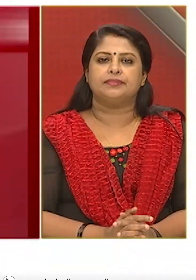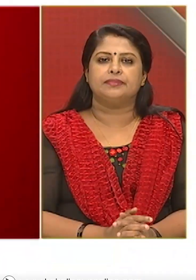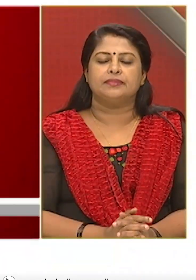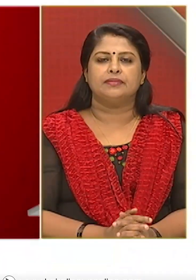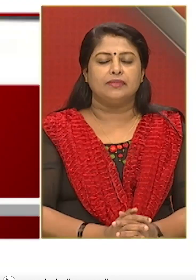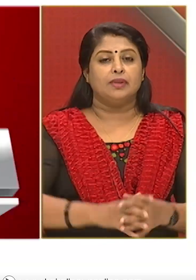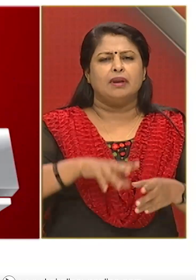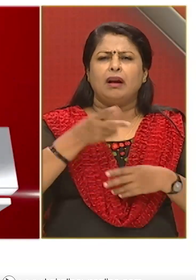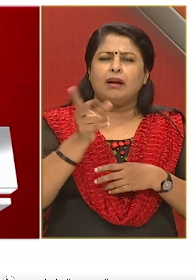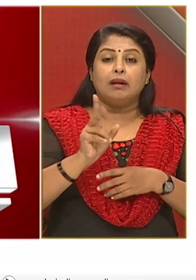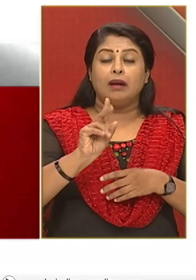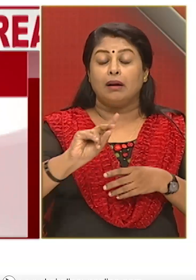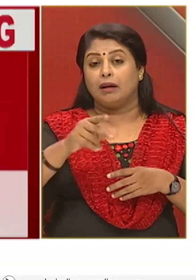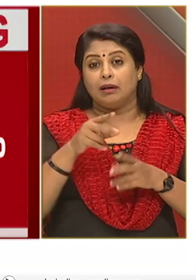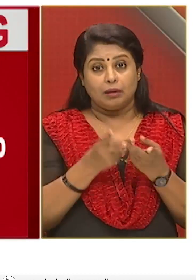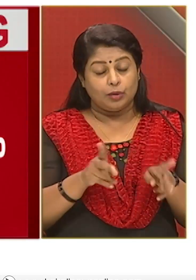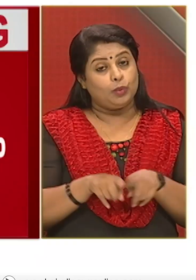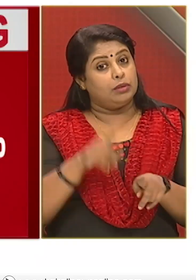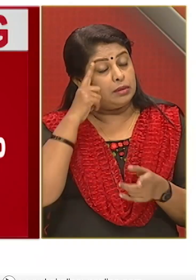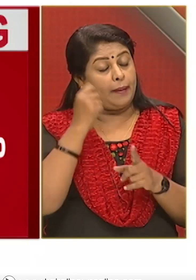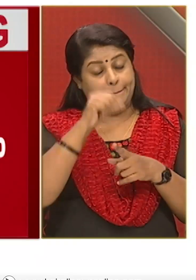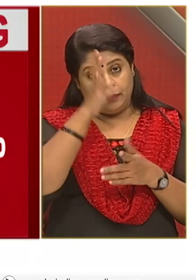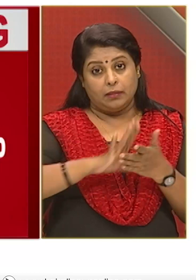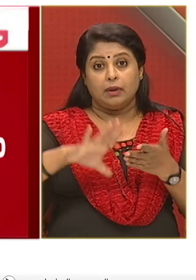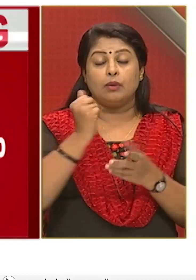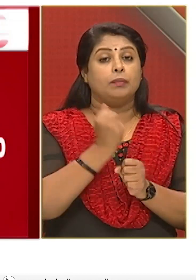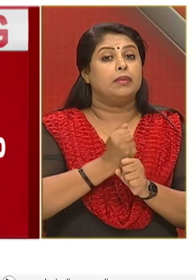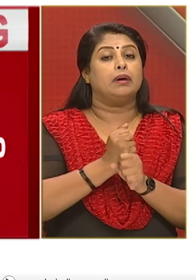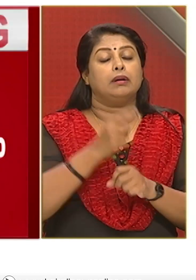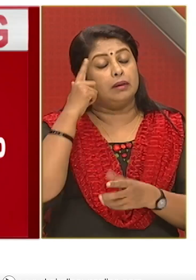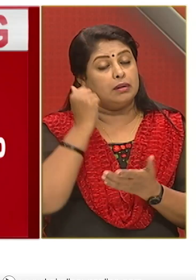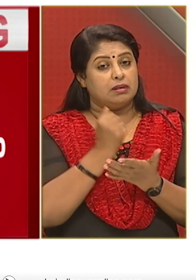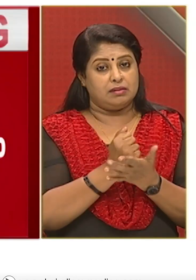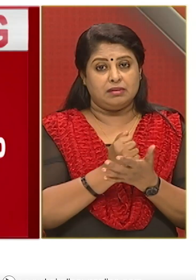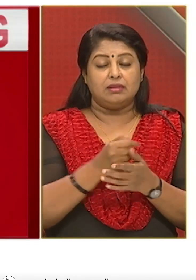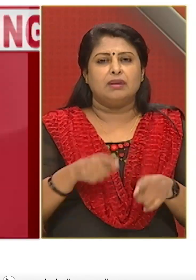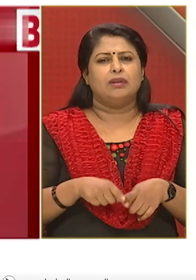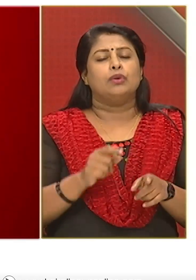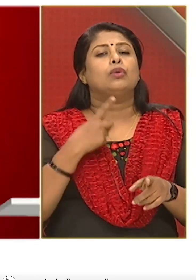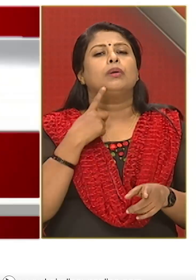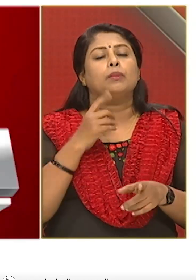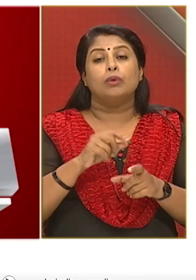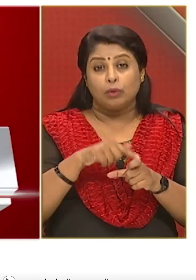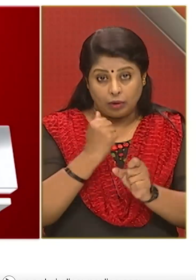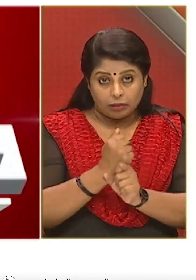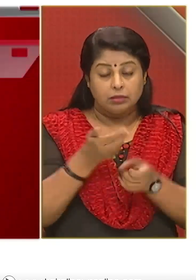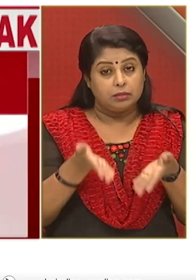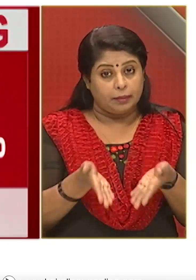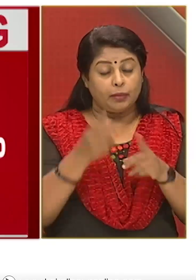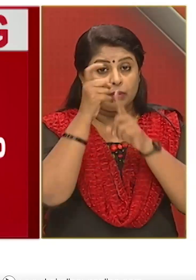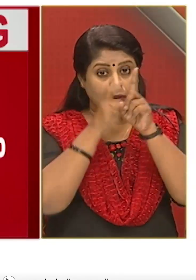അവിനിഷ, തുടർച്ചയായി സംസ്ഥാനത്തെ അവഗണിക്കുന്ന ആ നിലപാടാണ് കേന്ദ്ര സർക്കാർ കൈക്കൊള്ളുന്നത്. അതിന്റെ ഏറ്റവും ഒടുവിലത്തെ ഉദാഹരണമാണ്